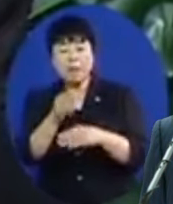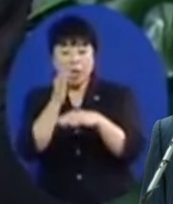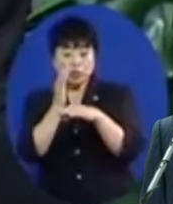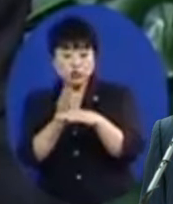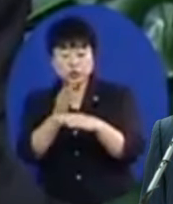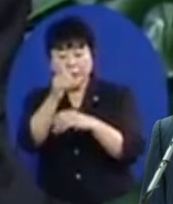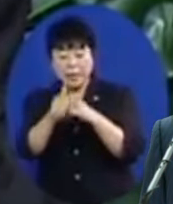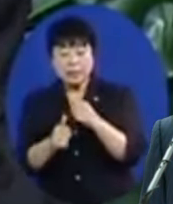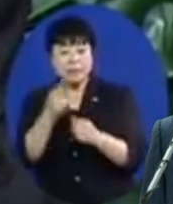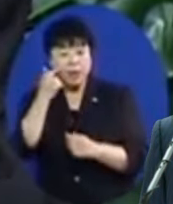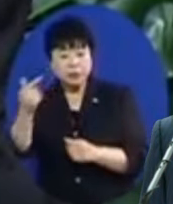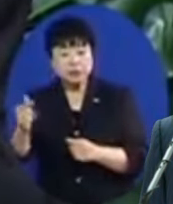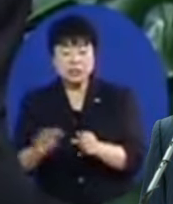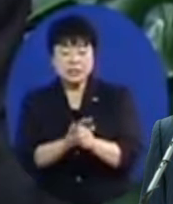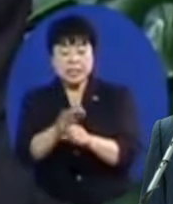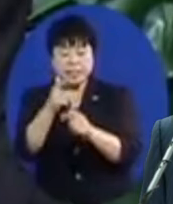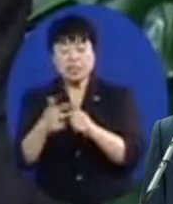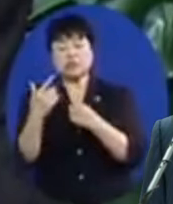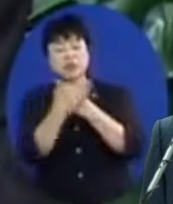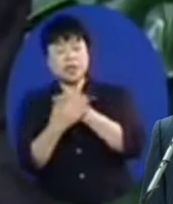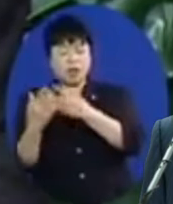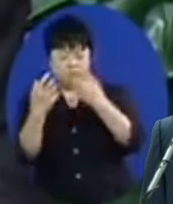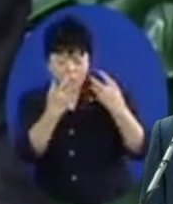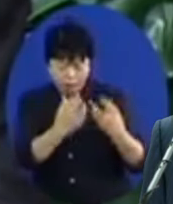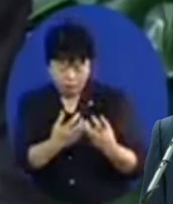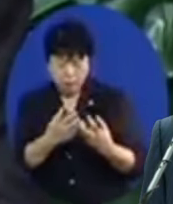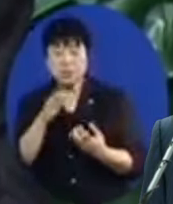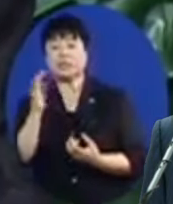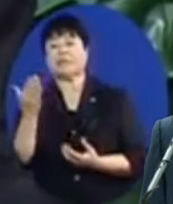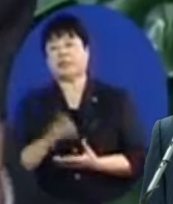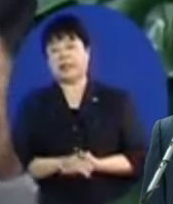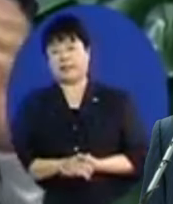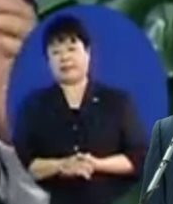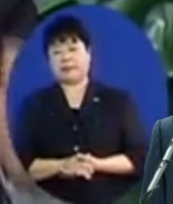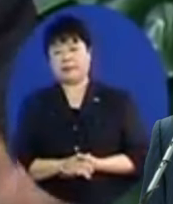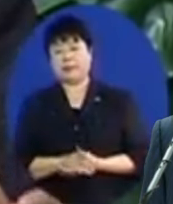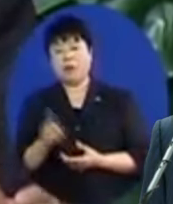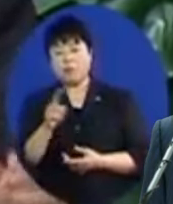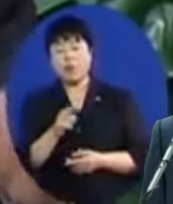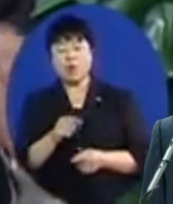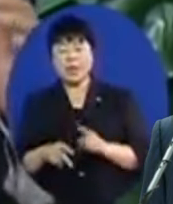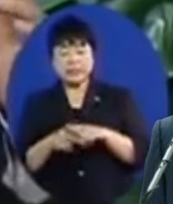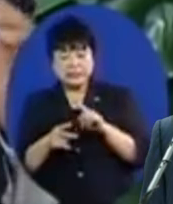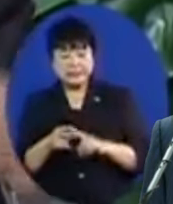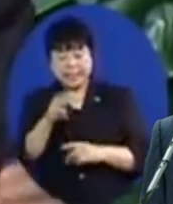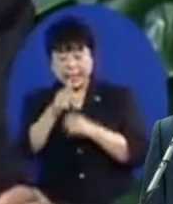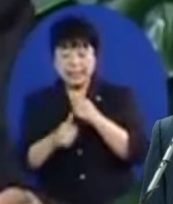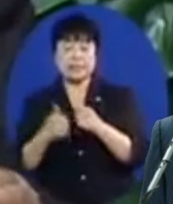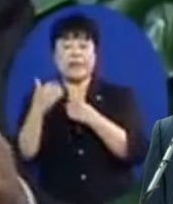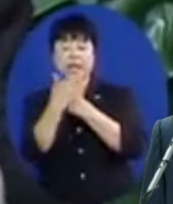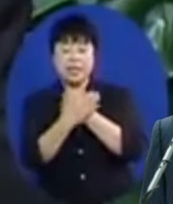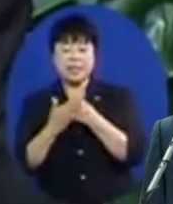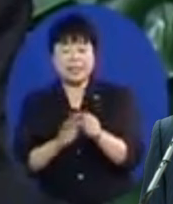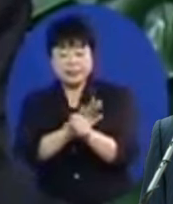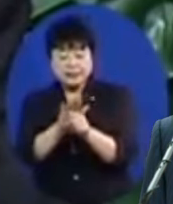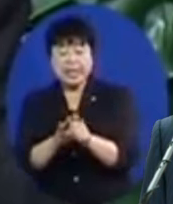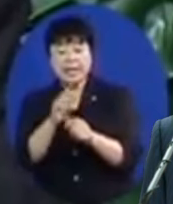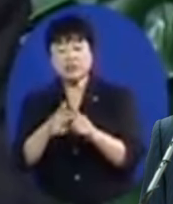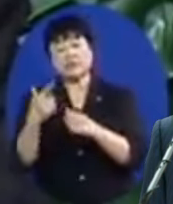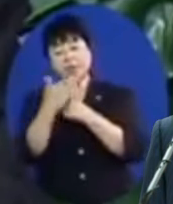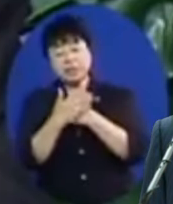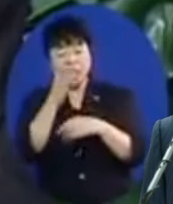중심은 하나님 아버지의 사랑과 예수님의 은혜로 꽉 들어차야 되는 것입니다. 무엇을 하는지 하나님의 사랑과 예수님의